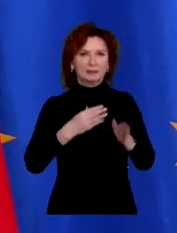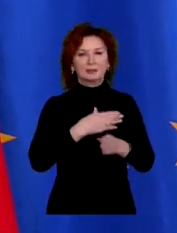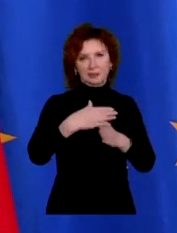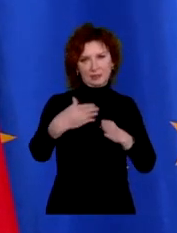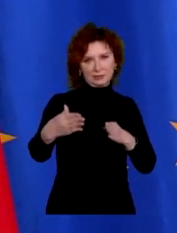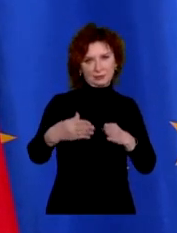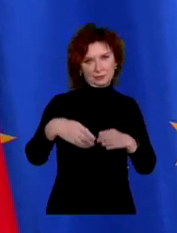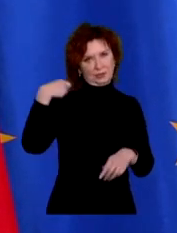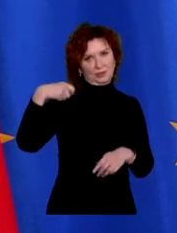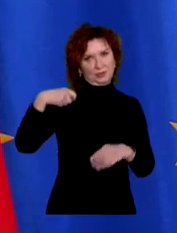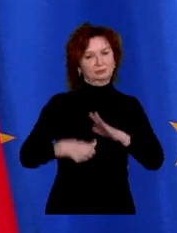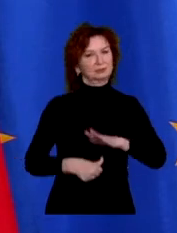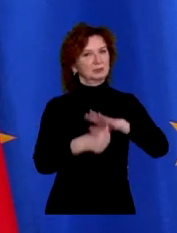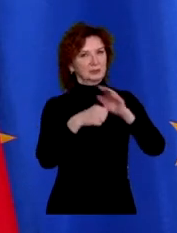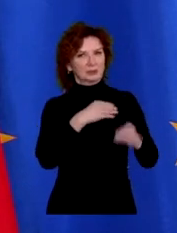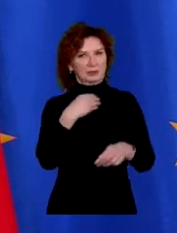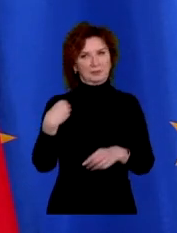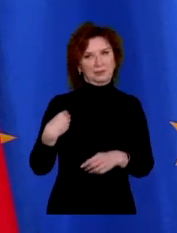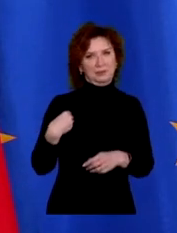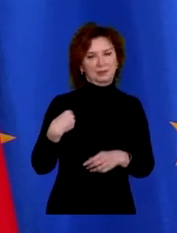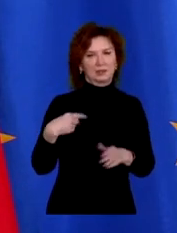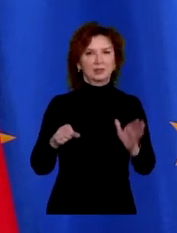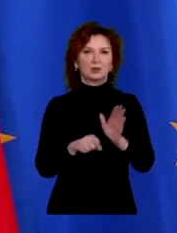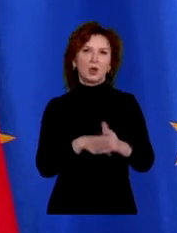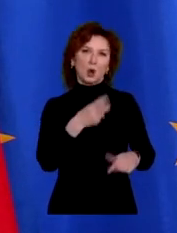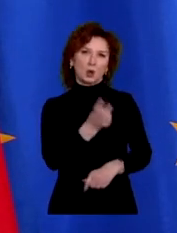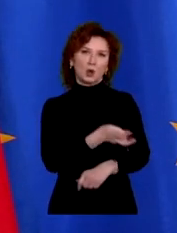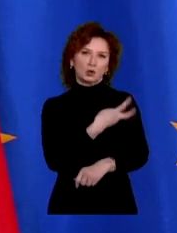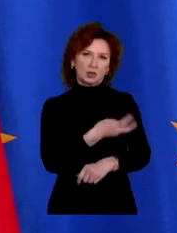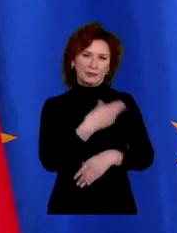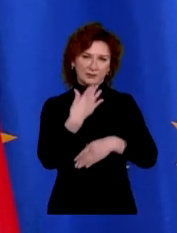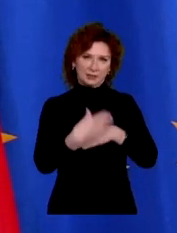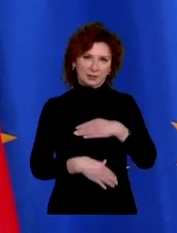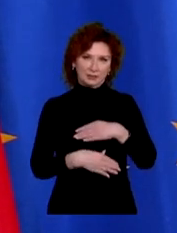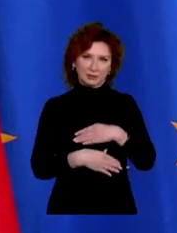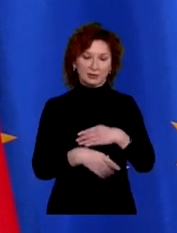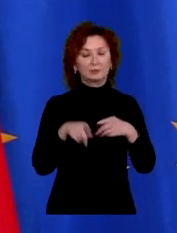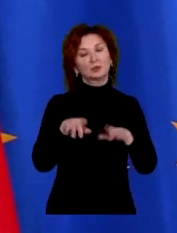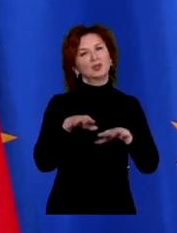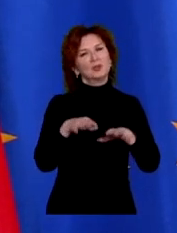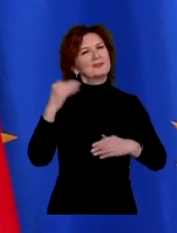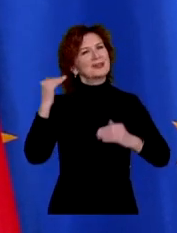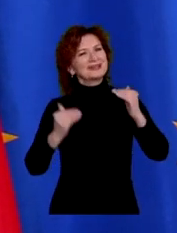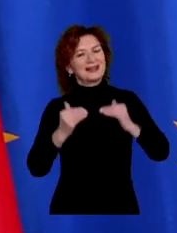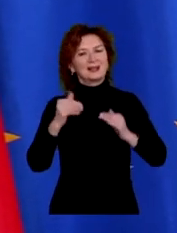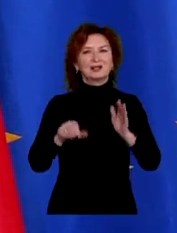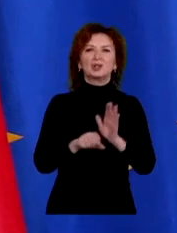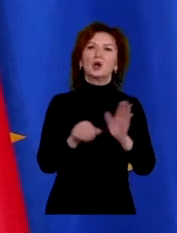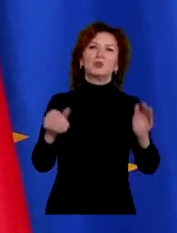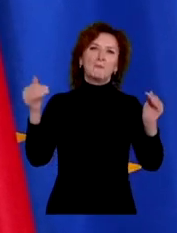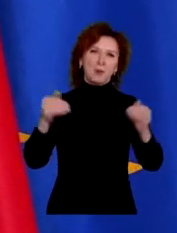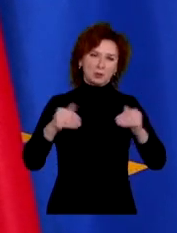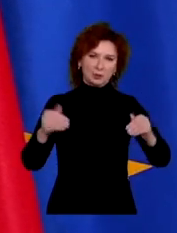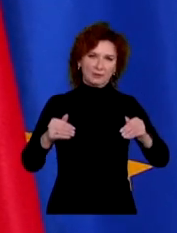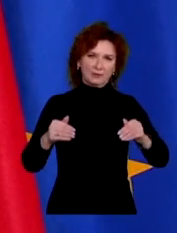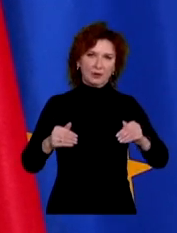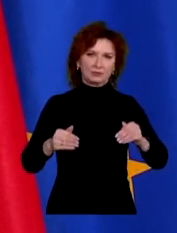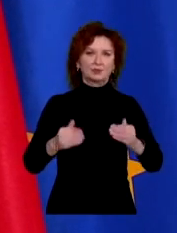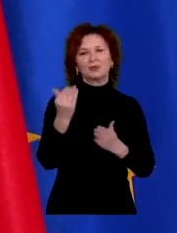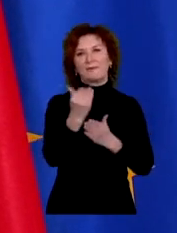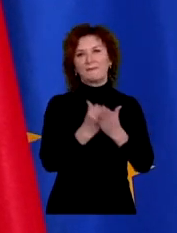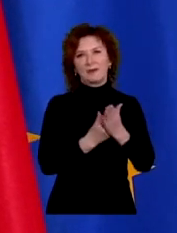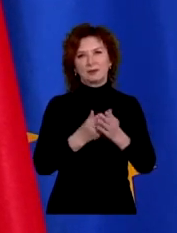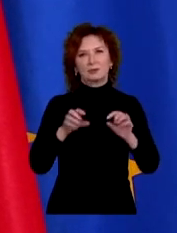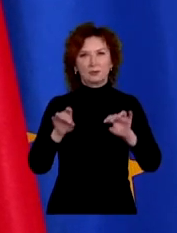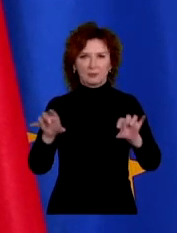tego roku. Otóż dużo zależy oczywiście od możliwości i warunków pandemicznych, natomiast chcielibyśmy, jeżeli okoliczności